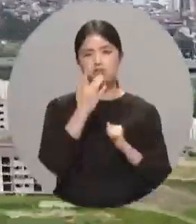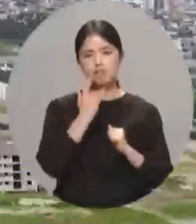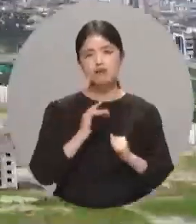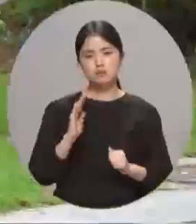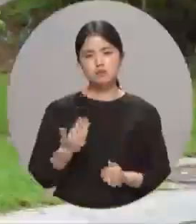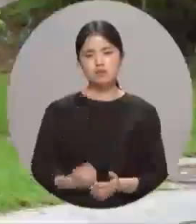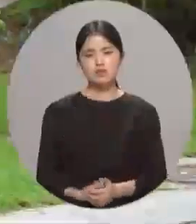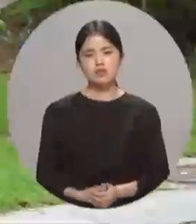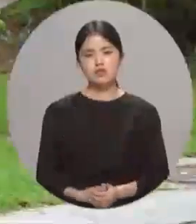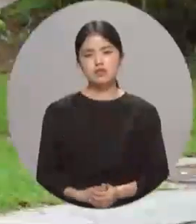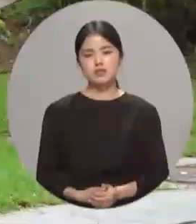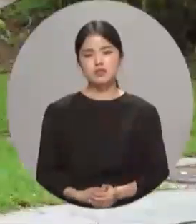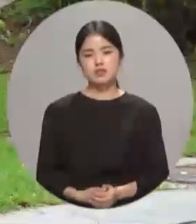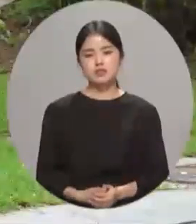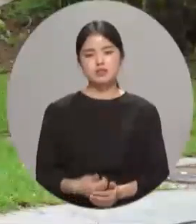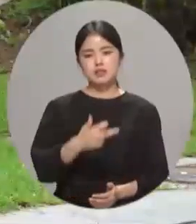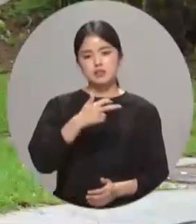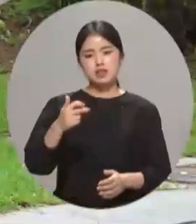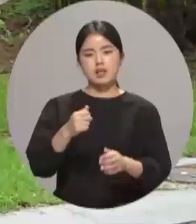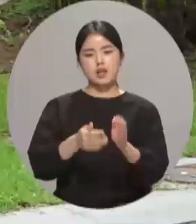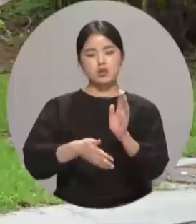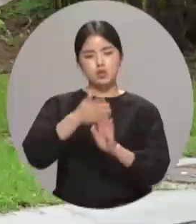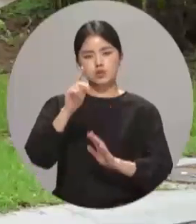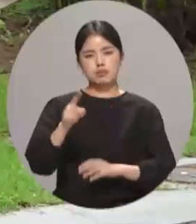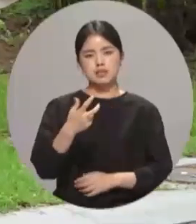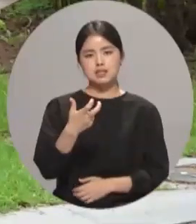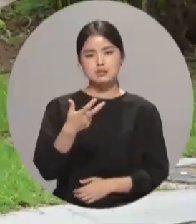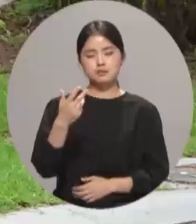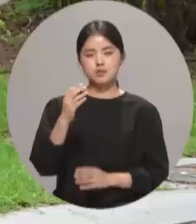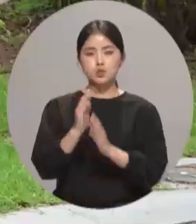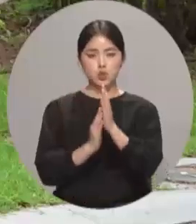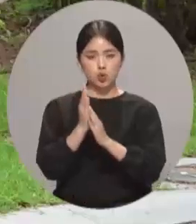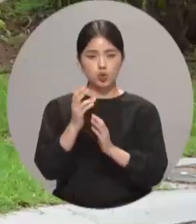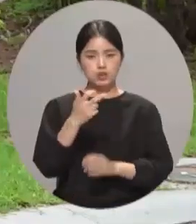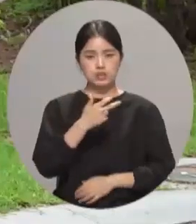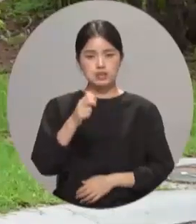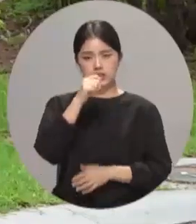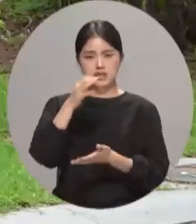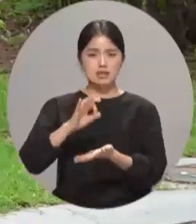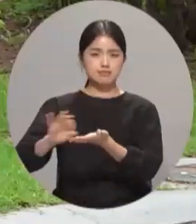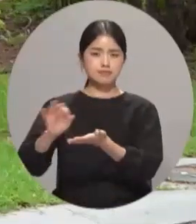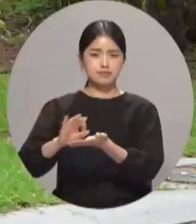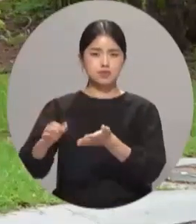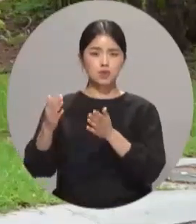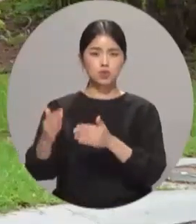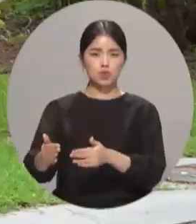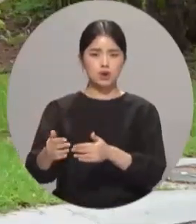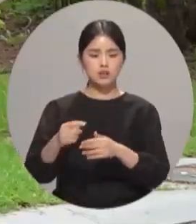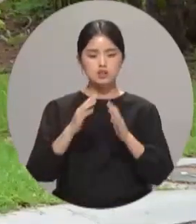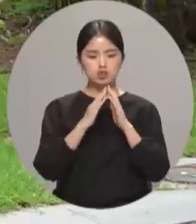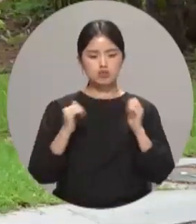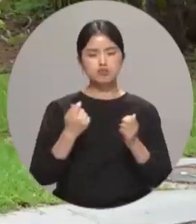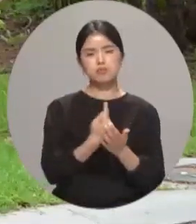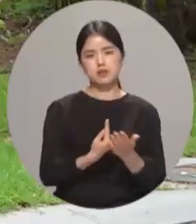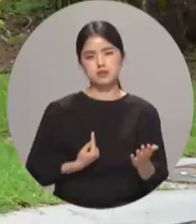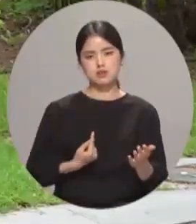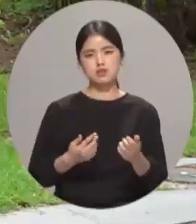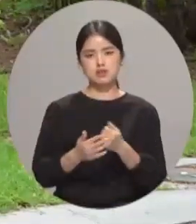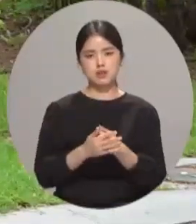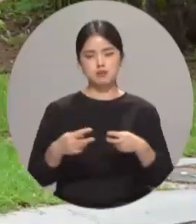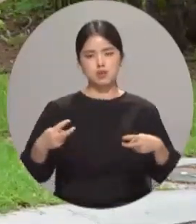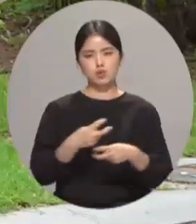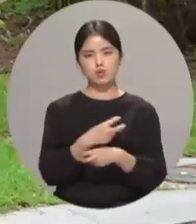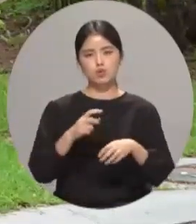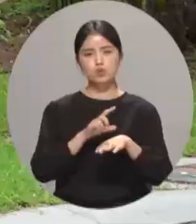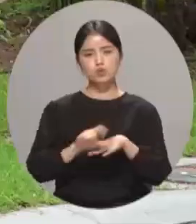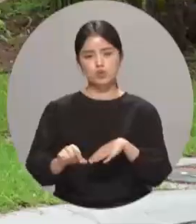있습니다. 이들 대도시권에 170조 원이 넘는 막대한 예산이 투입되는 동안 대상에서 제외된 전북은 교통